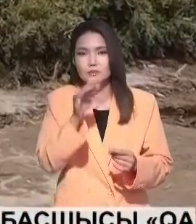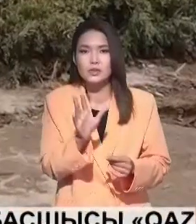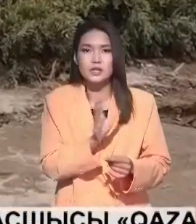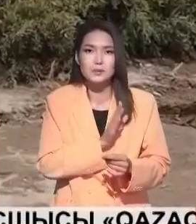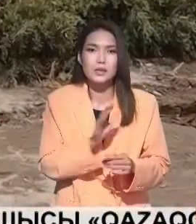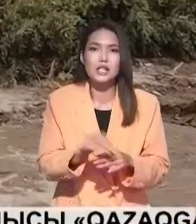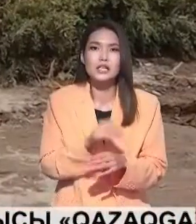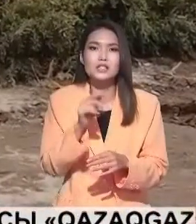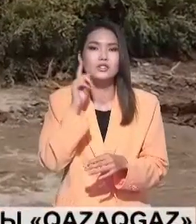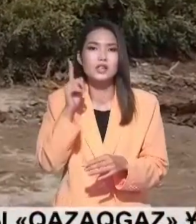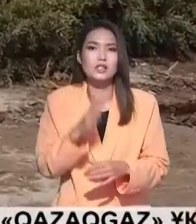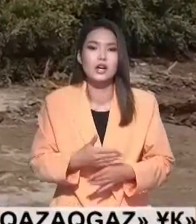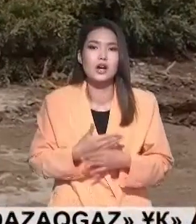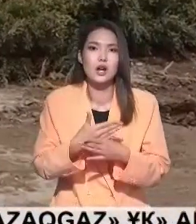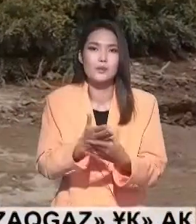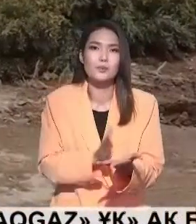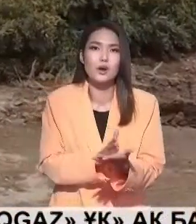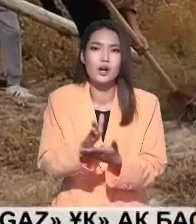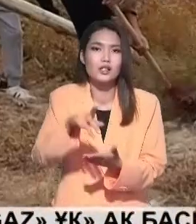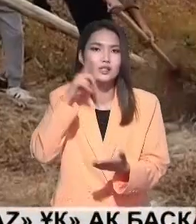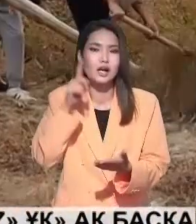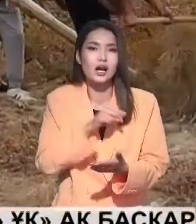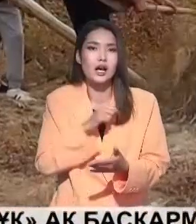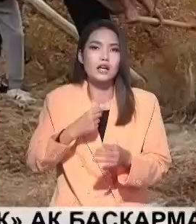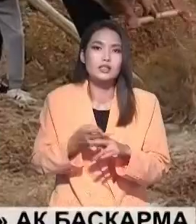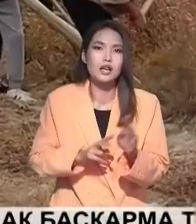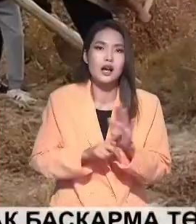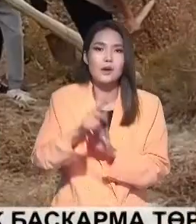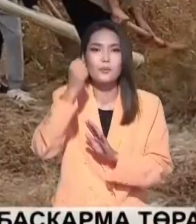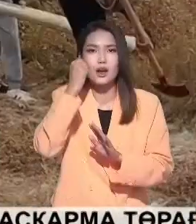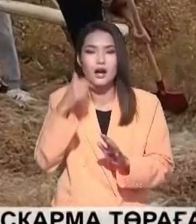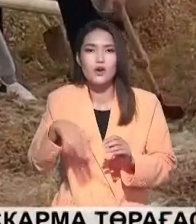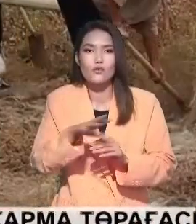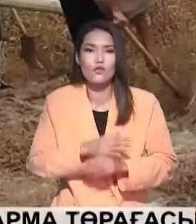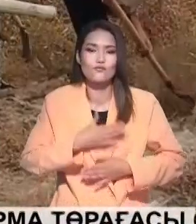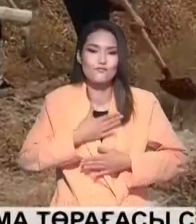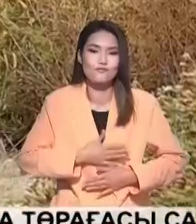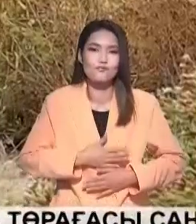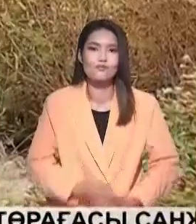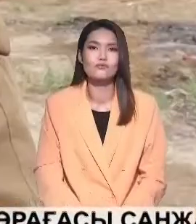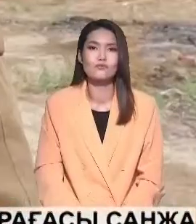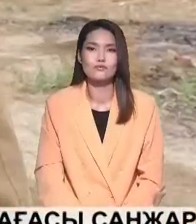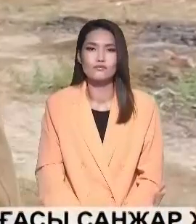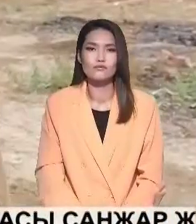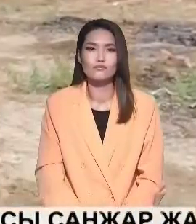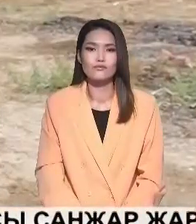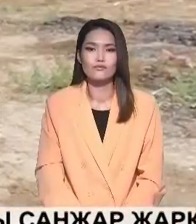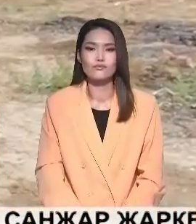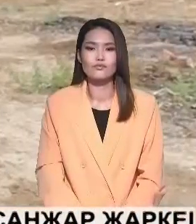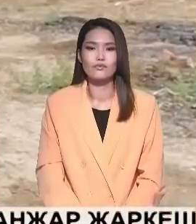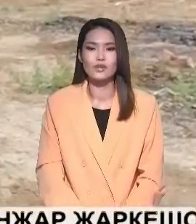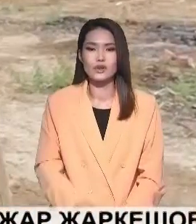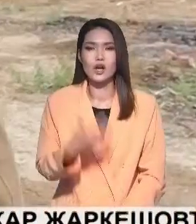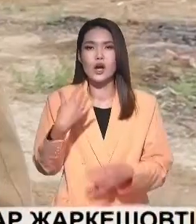ерікті жастардың көмегіне жүгінген. Жастардың бұл бастамасына қария ризашылығын білдірді. Қорамдың шөбін